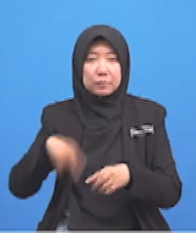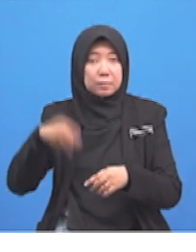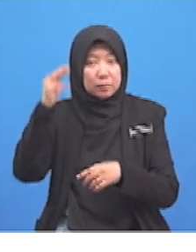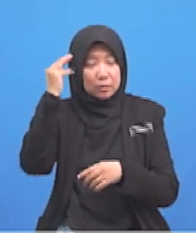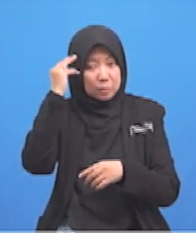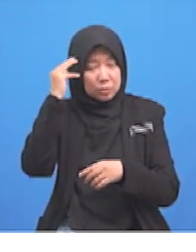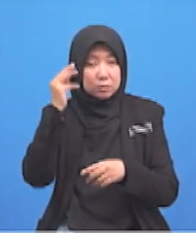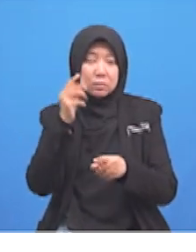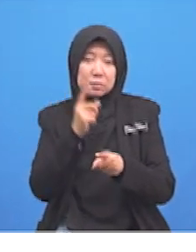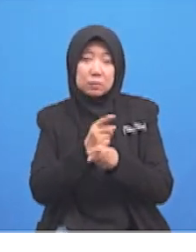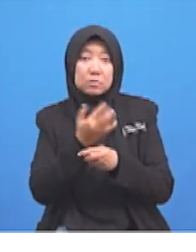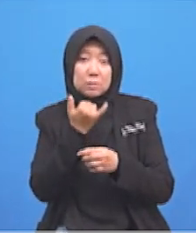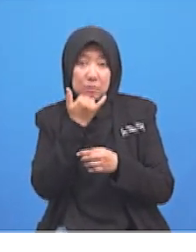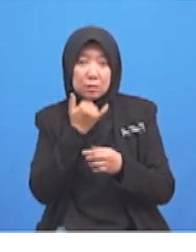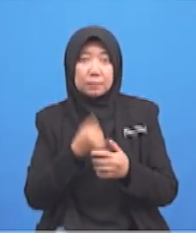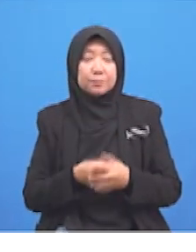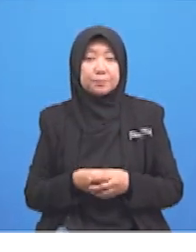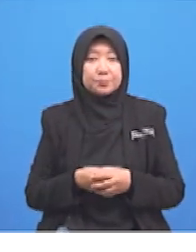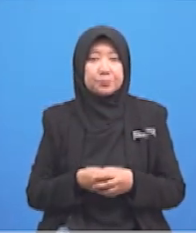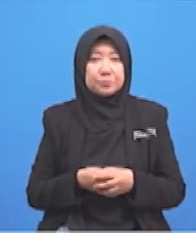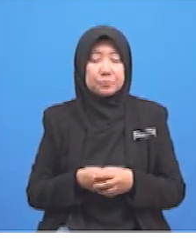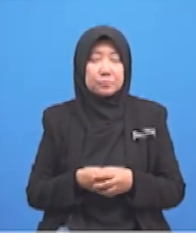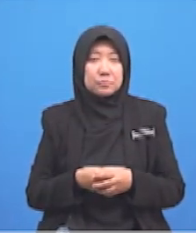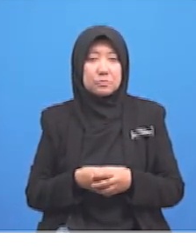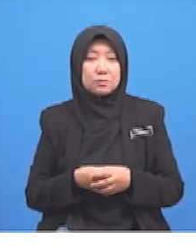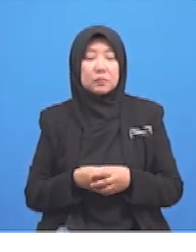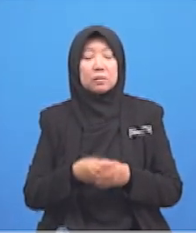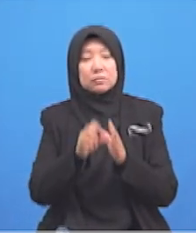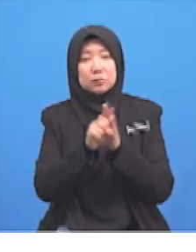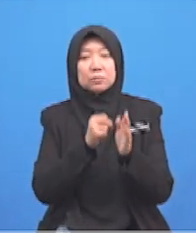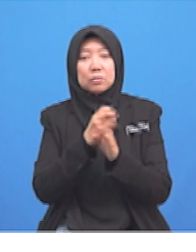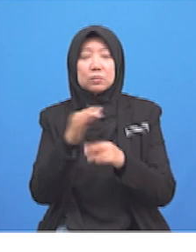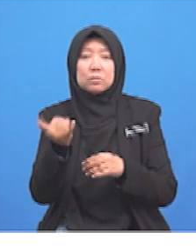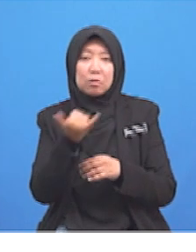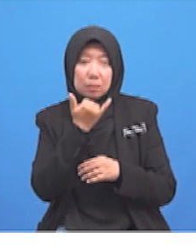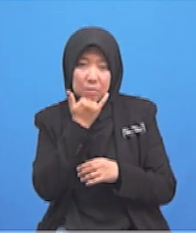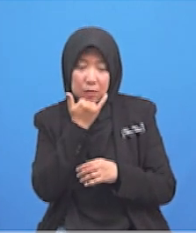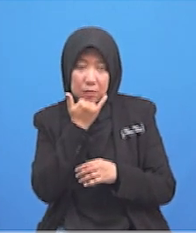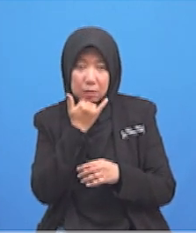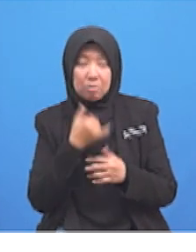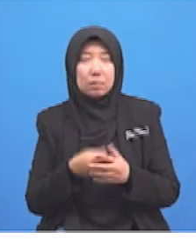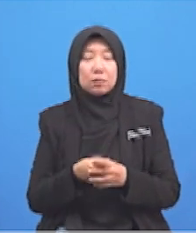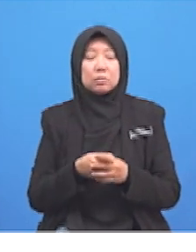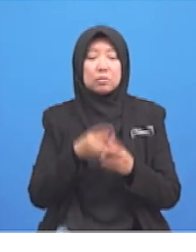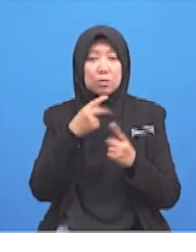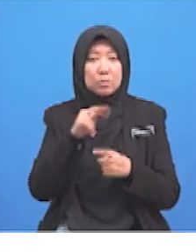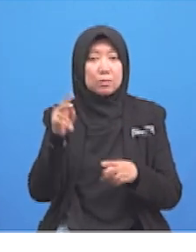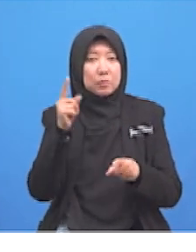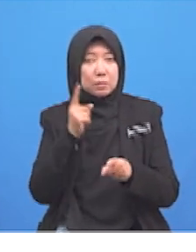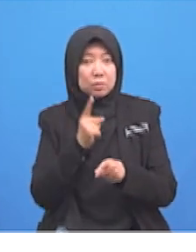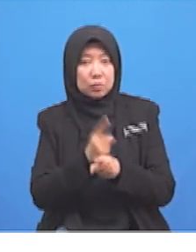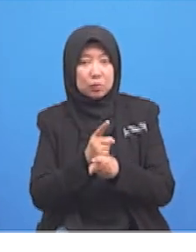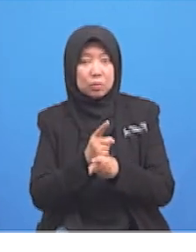salah? Ya, murid-murid. Penyataan ini sebenarnya salah. Jawapan yang tepat ialah